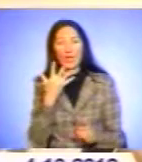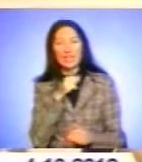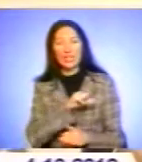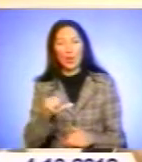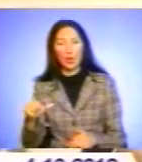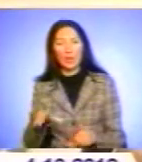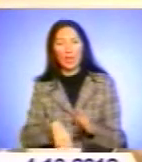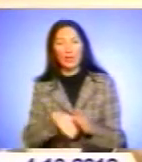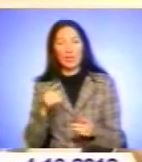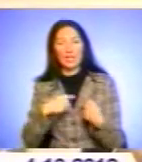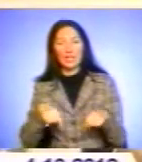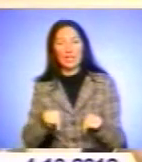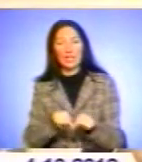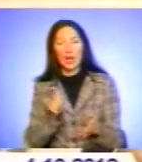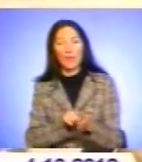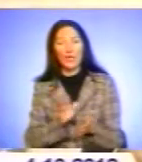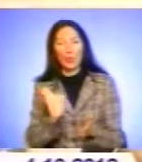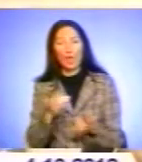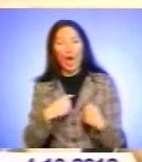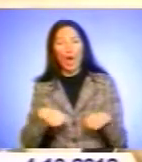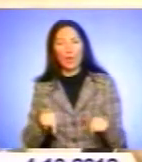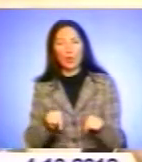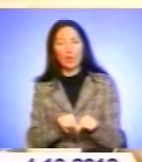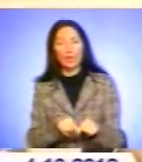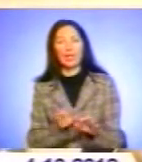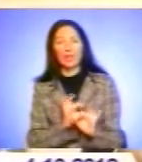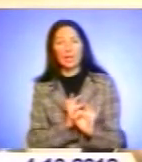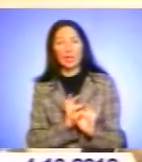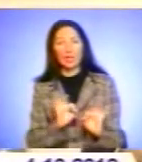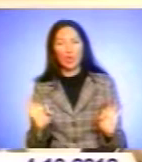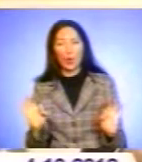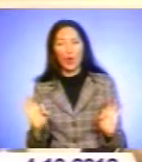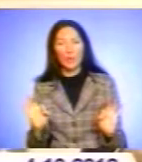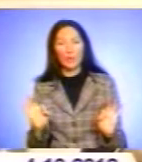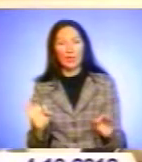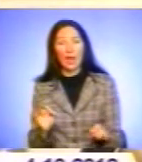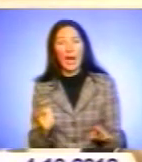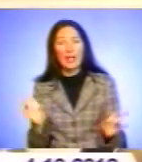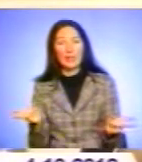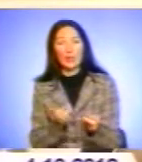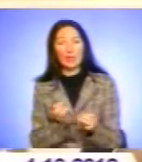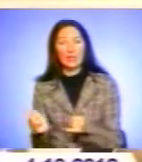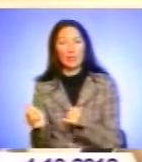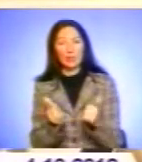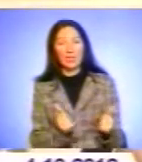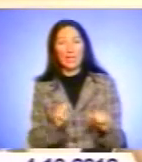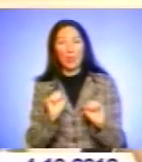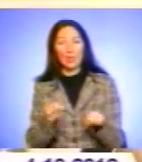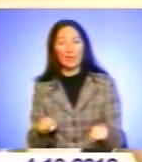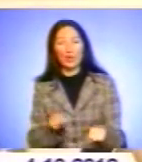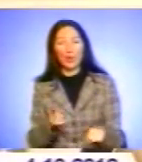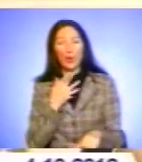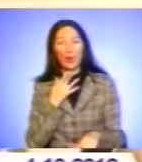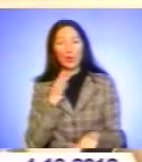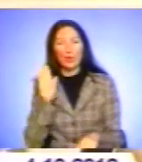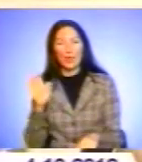виборчих дільницях повинні бути організовані зразково. Необхідно забезпечити можливість, щоб проголосували